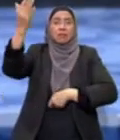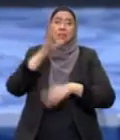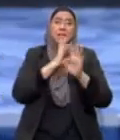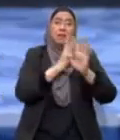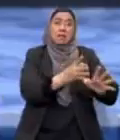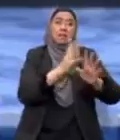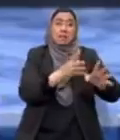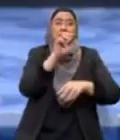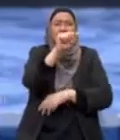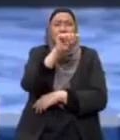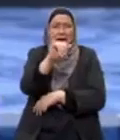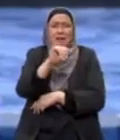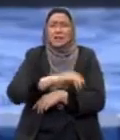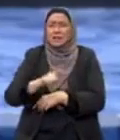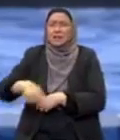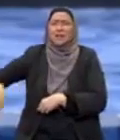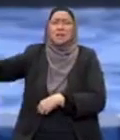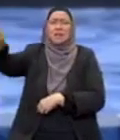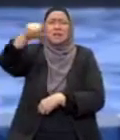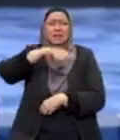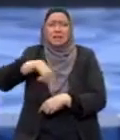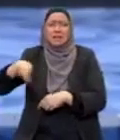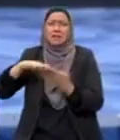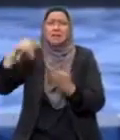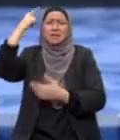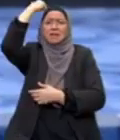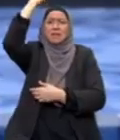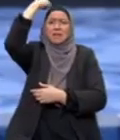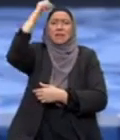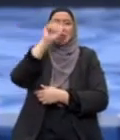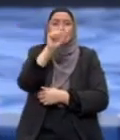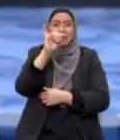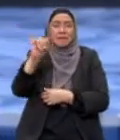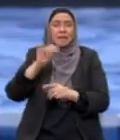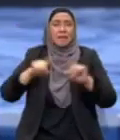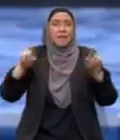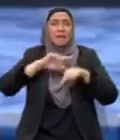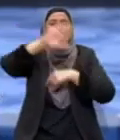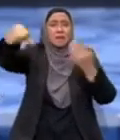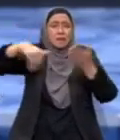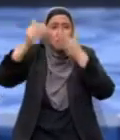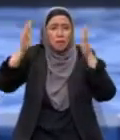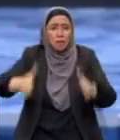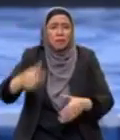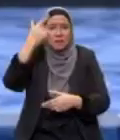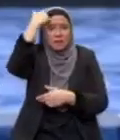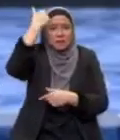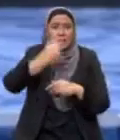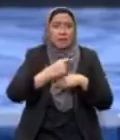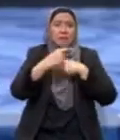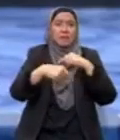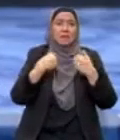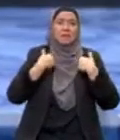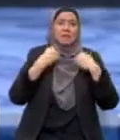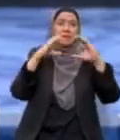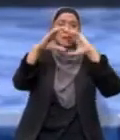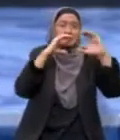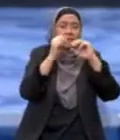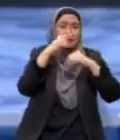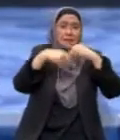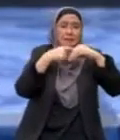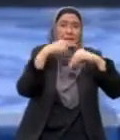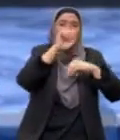semua orang tahu bilaakap tentang sprm sebagai contoh hari ini dengan adanya artificial intelligence secara tidak